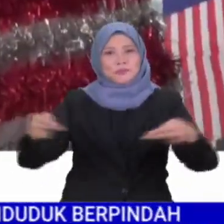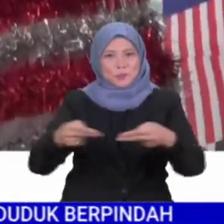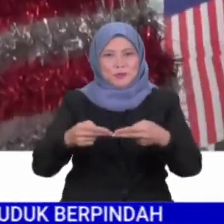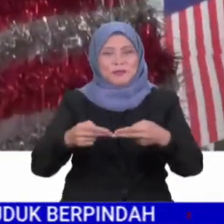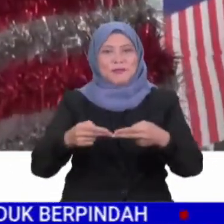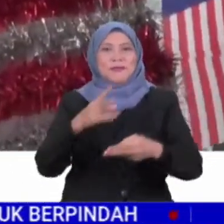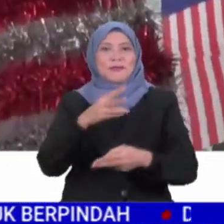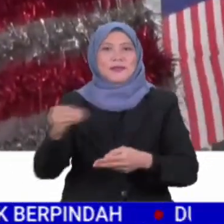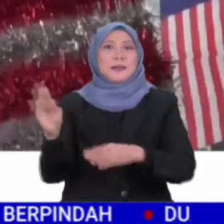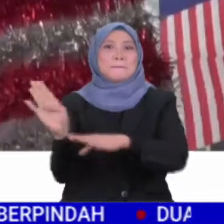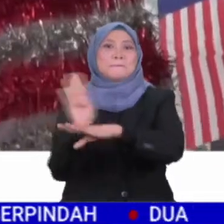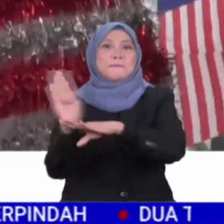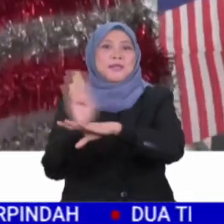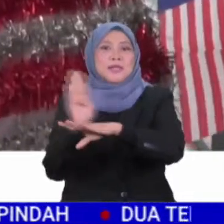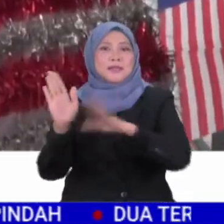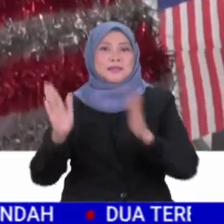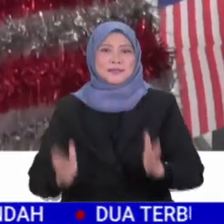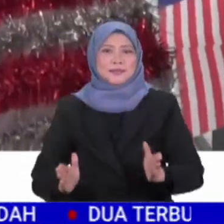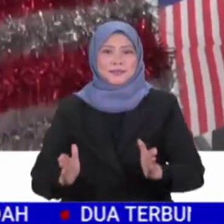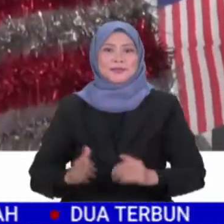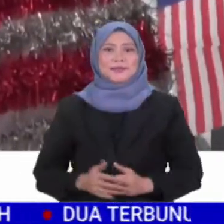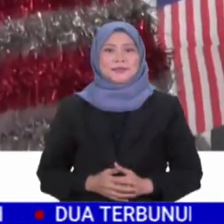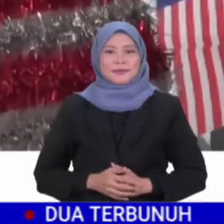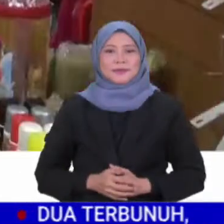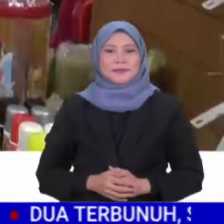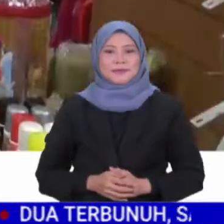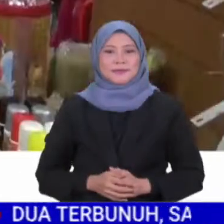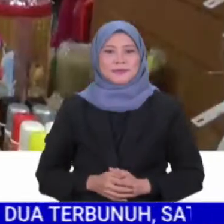silaturahim antara peniaga.